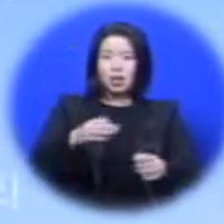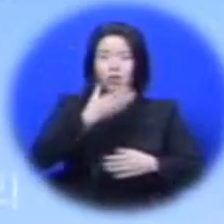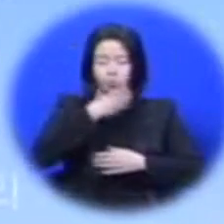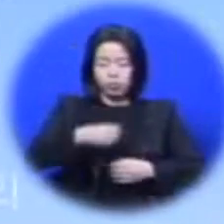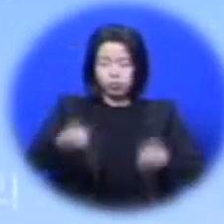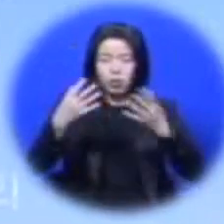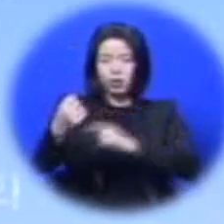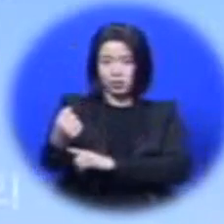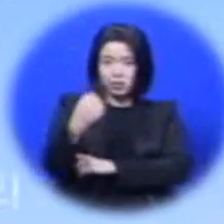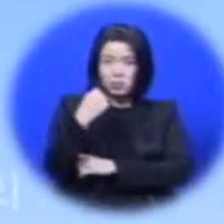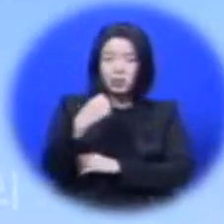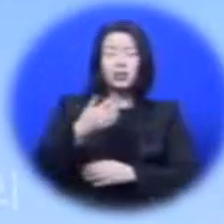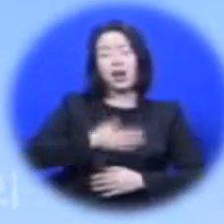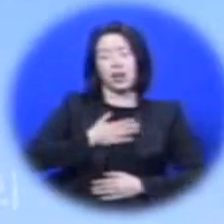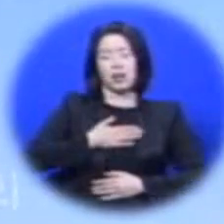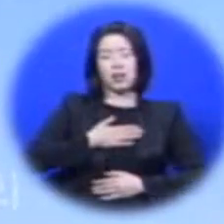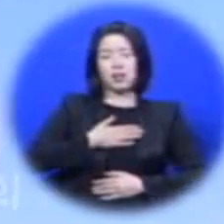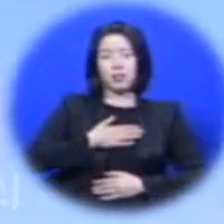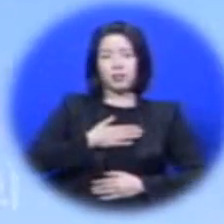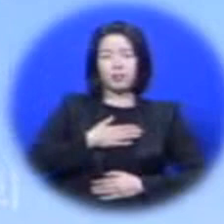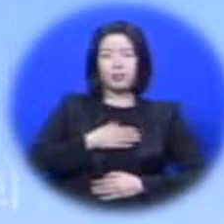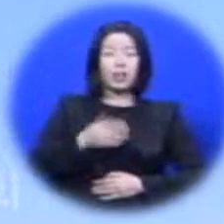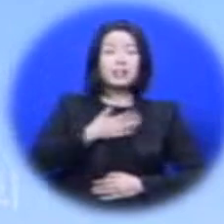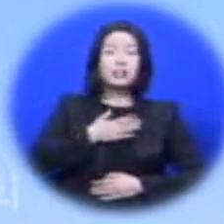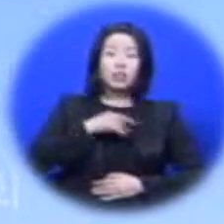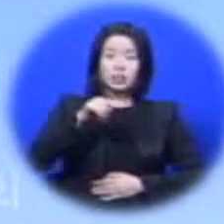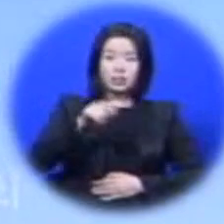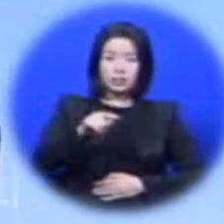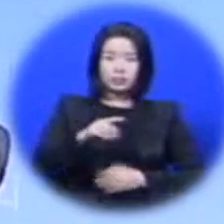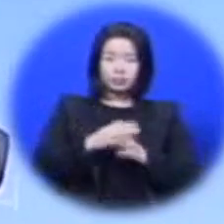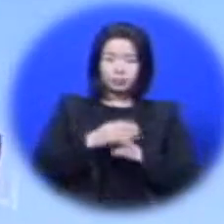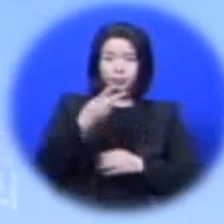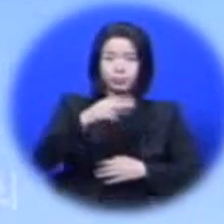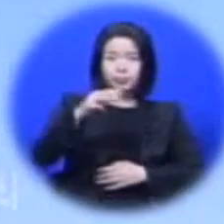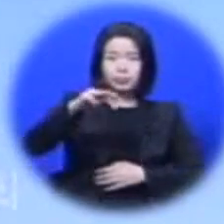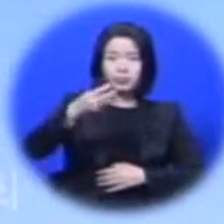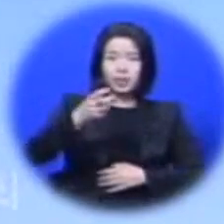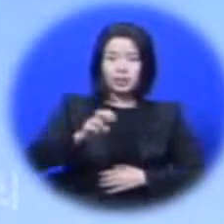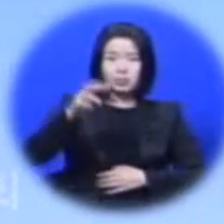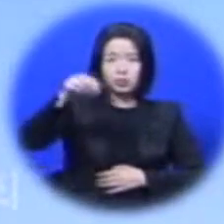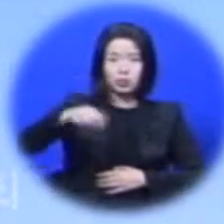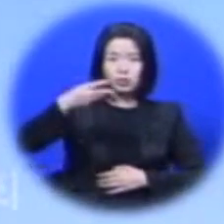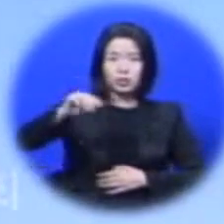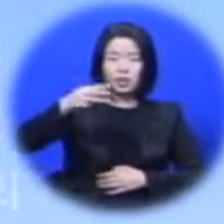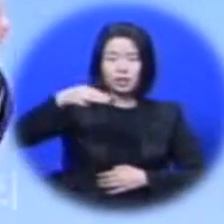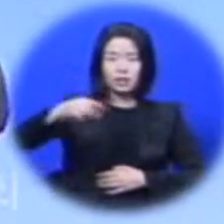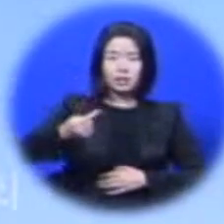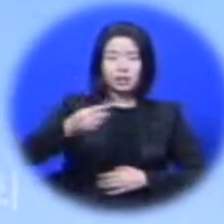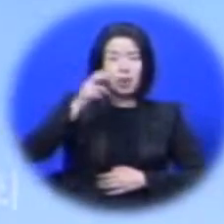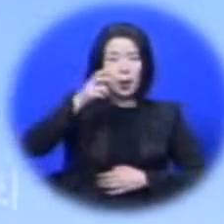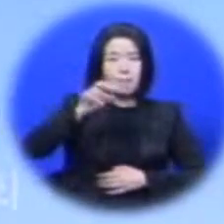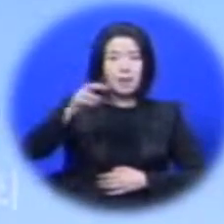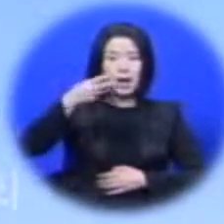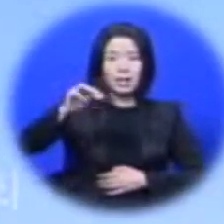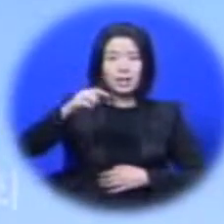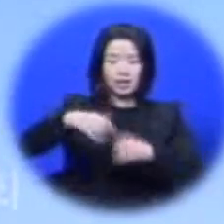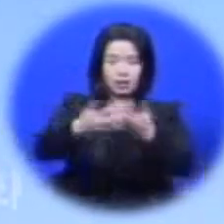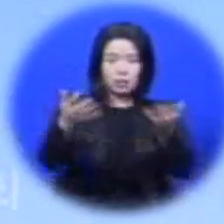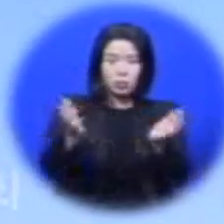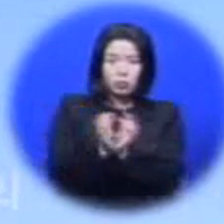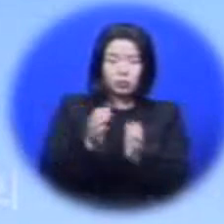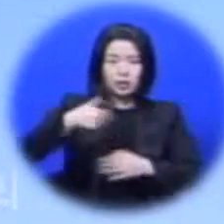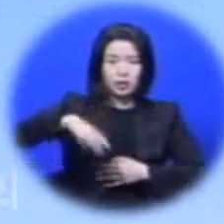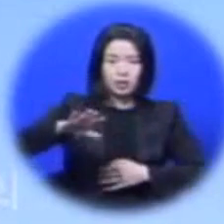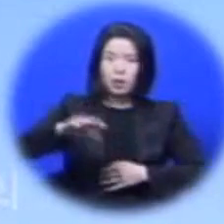능력이구나 하는 걸 알았던 거죠. 저는 그 다름슈타트의 마리아 자매에 가서 그 공동체의 분위기가